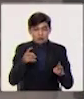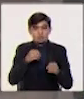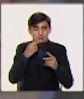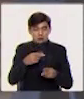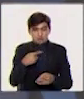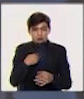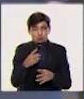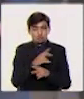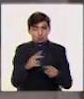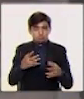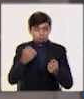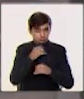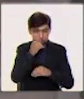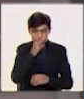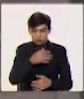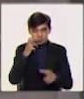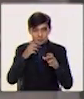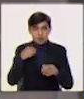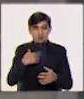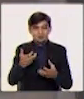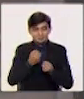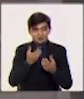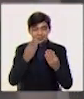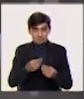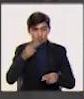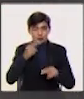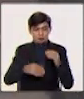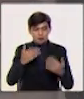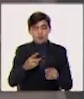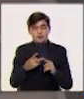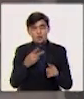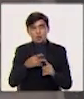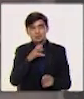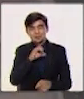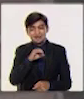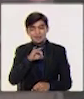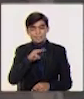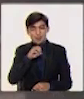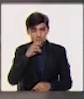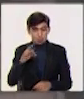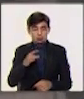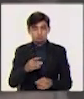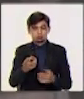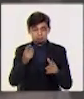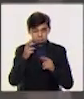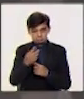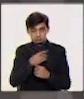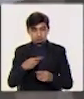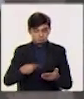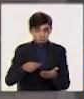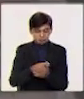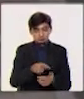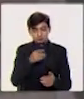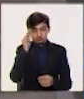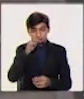бізді ешкім қабылдамайды. Яғни қабылдау күні бітіп қалған. Бірінші семестр бітсін, екінші семестрін бастап келіңдер, разницасын төлейсіңдер, келіп оқисыңдар деді. Ол жақта